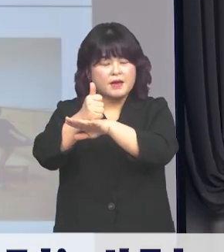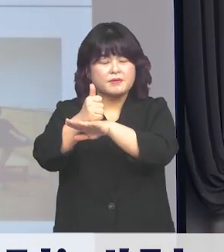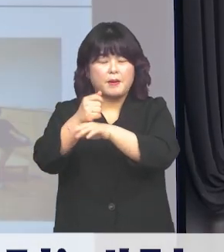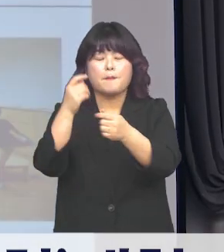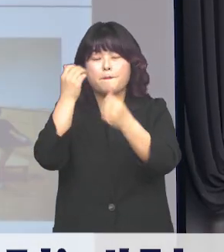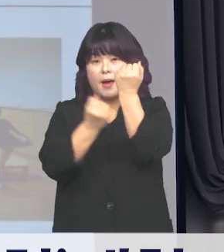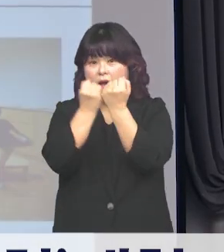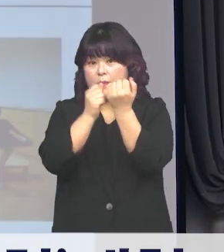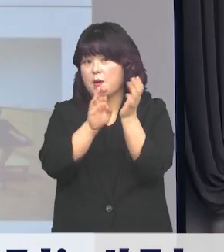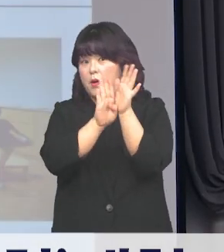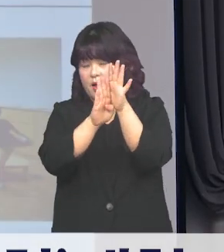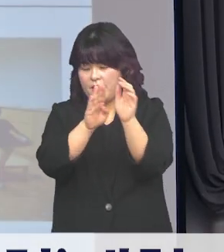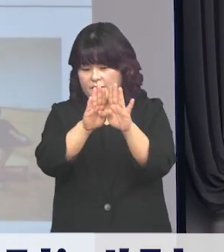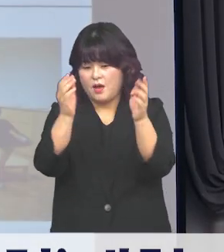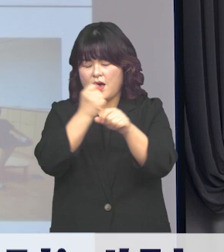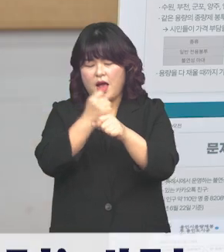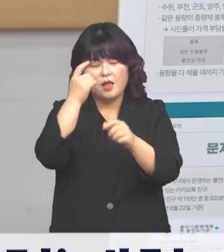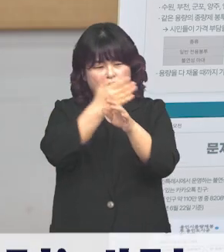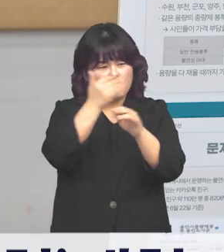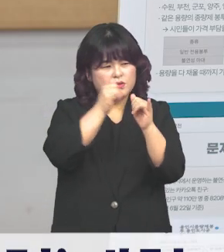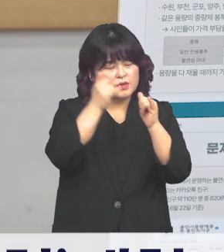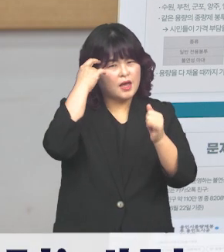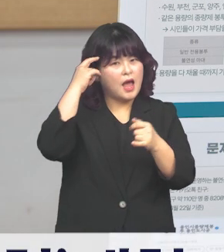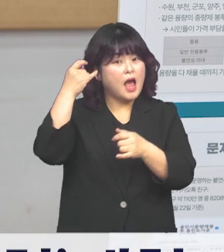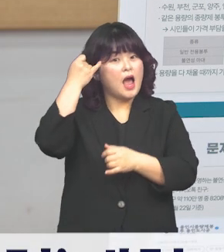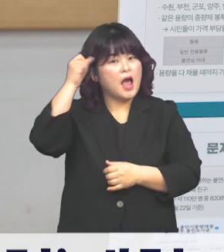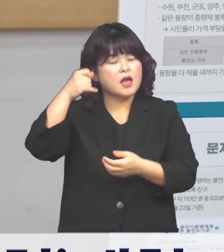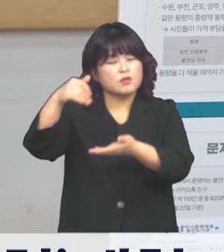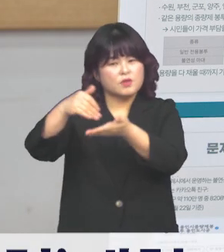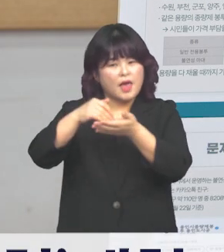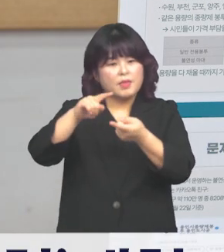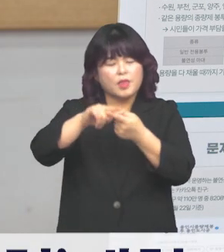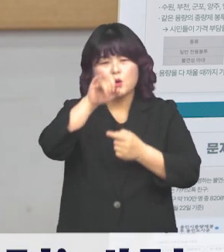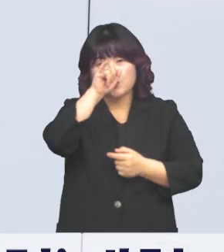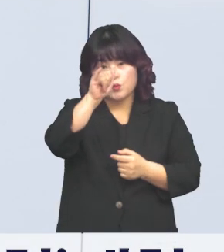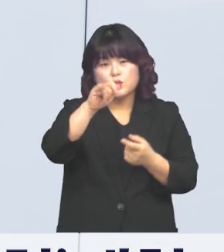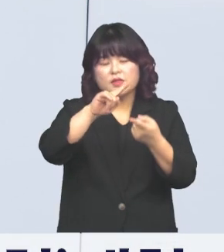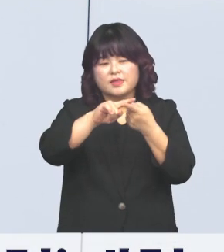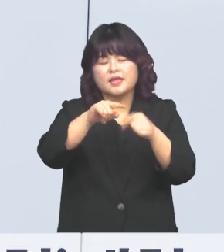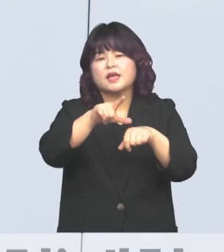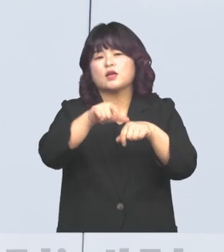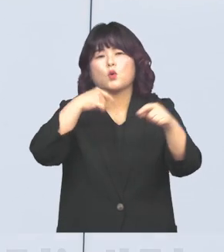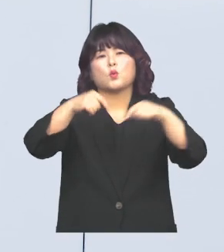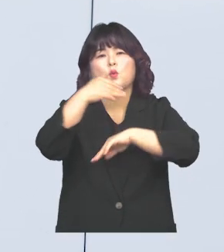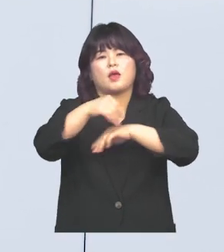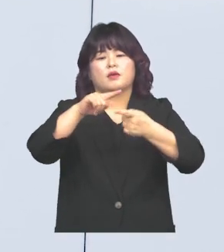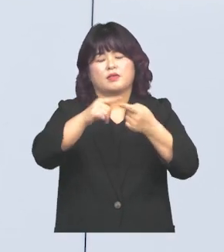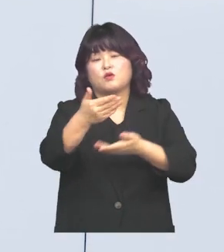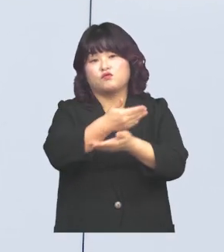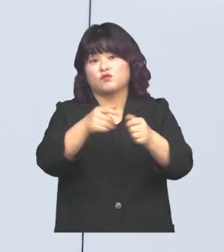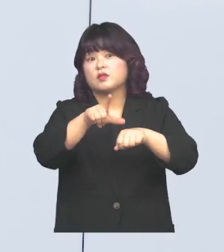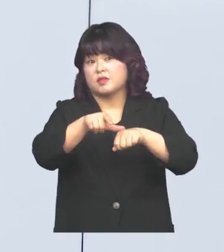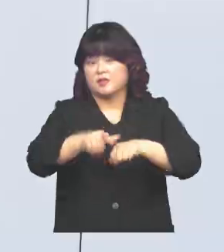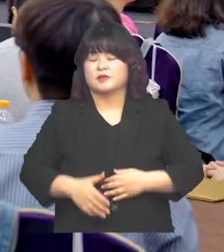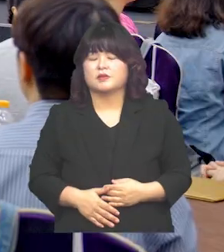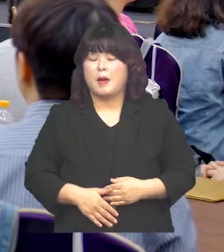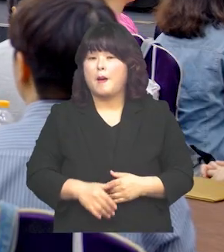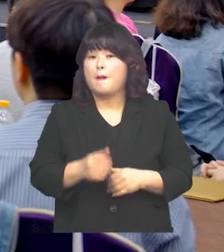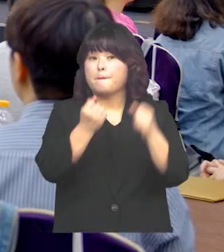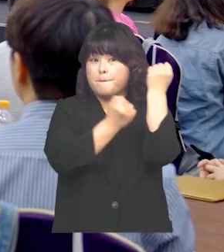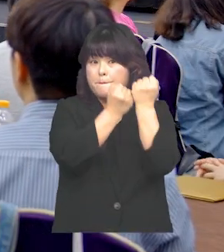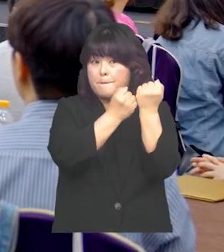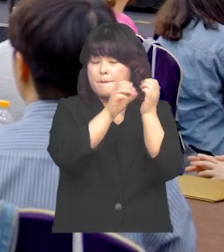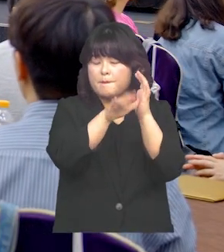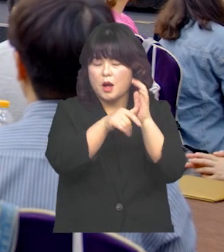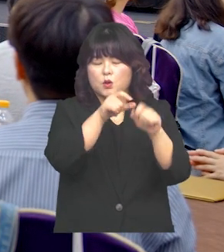열고 청년들이 직접 제안한 정책 아이디어 가운데 우수 제안들을 공유하는 시간을 가졌습니다.